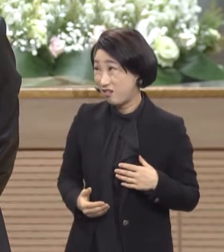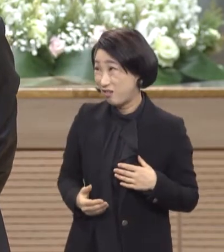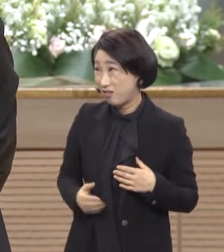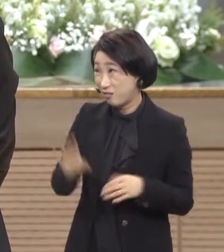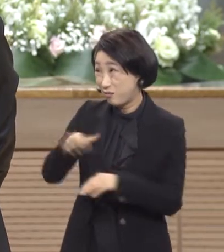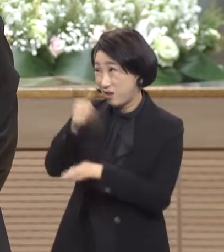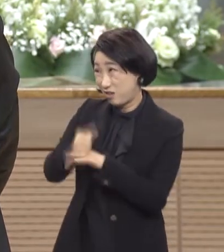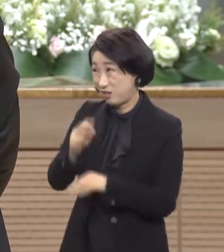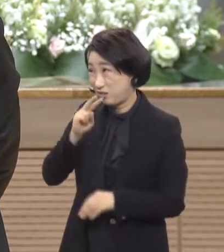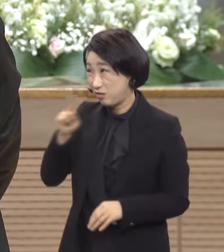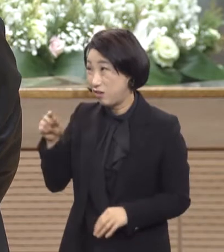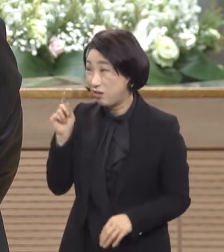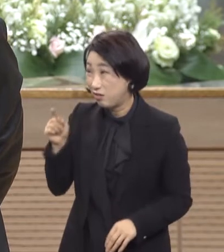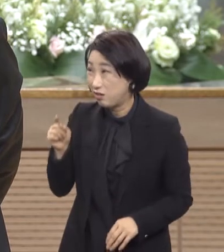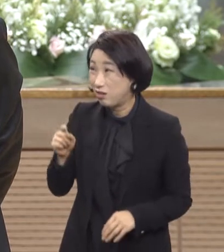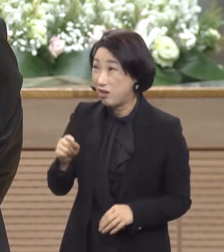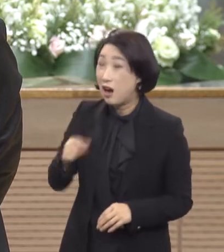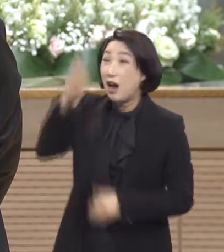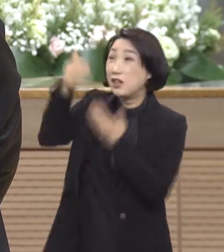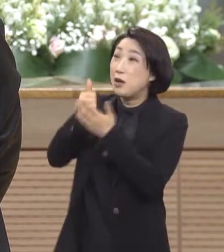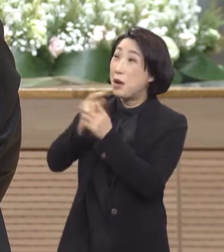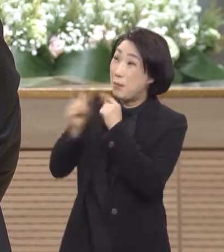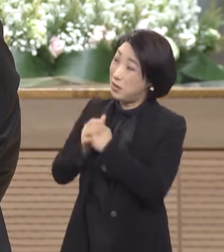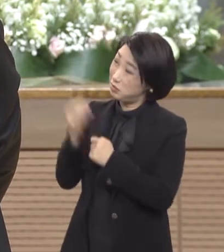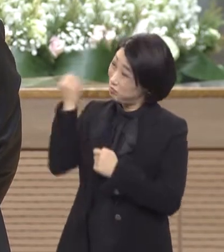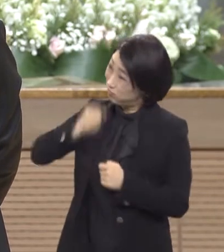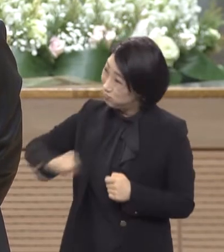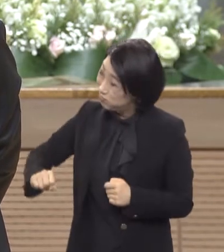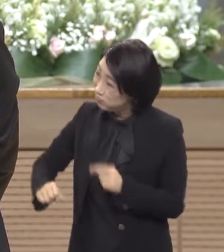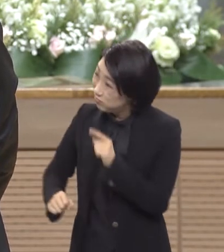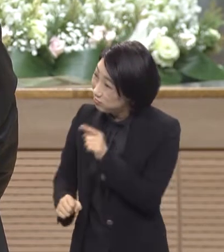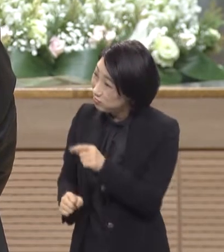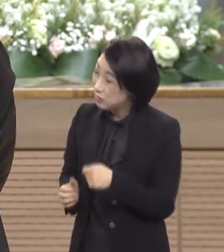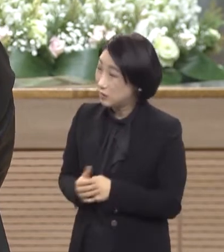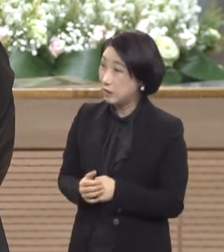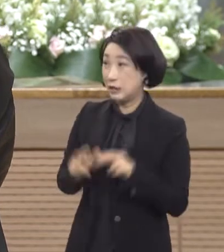왕이요, 여호와의 말씀을 거역함으로